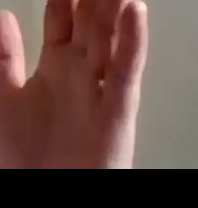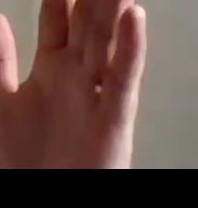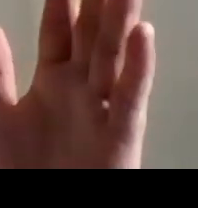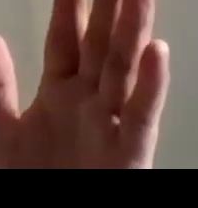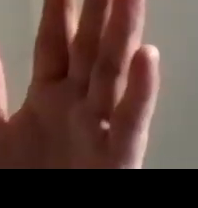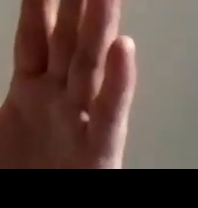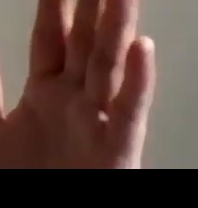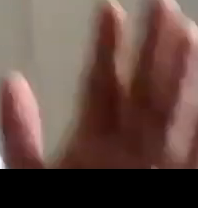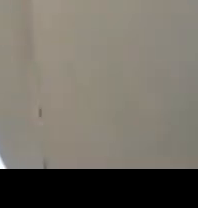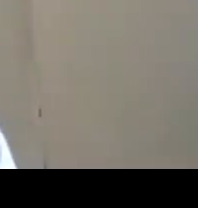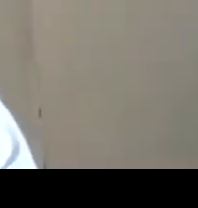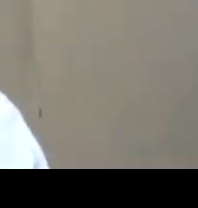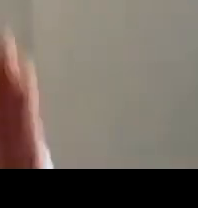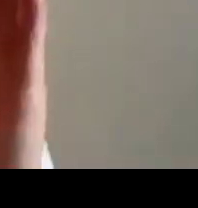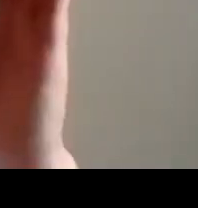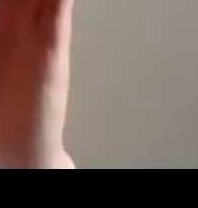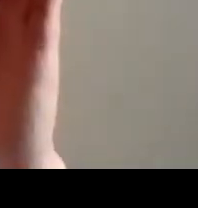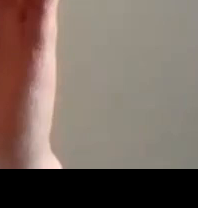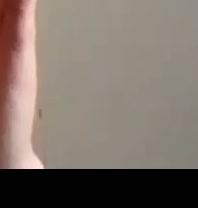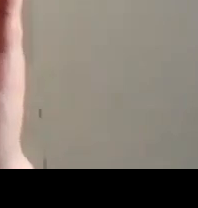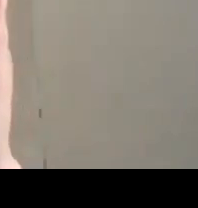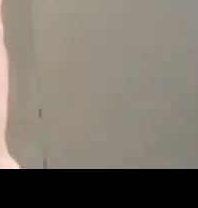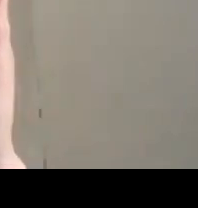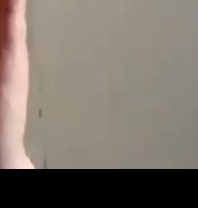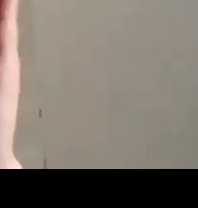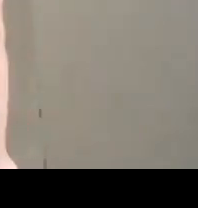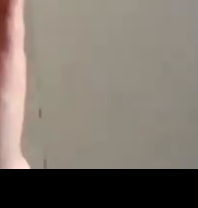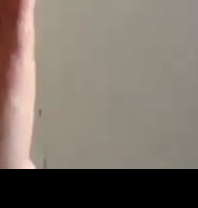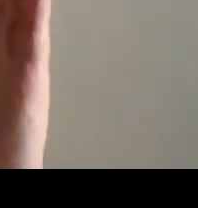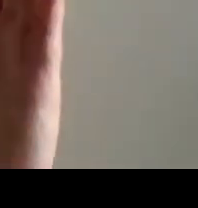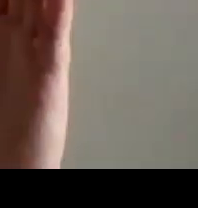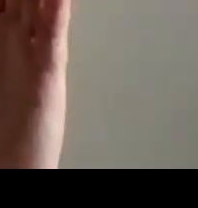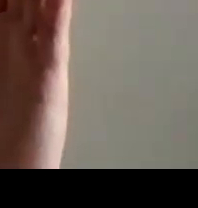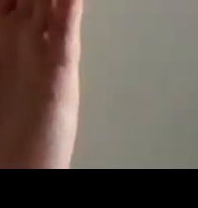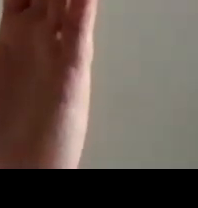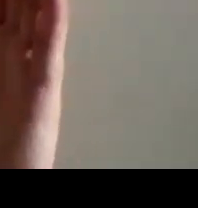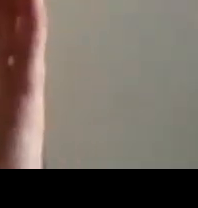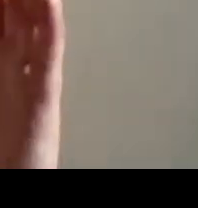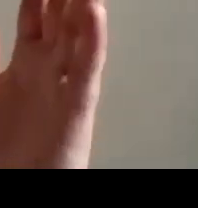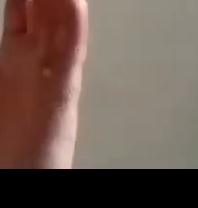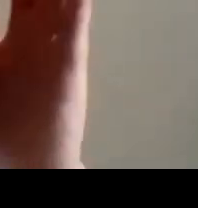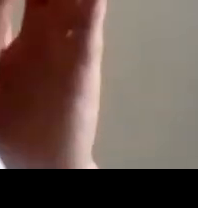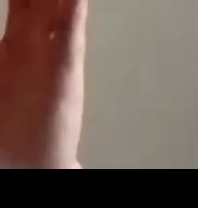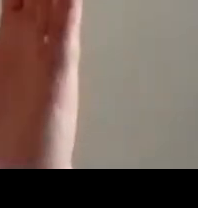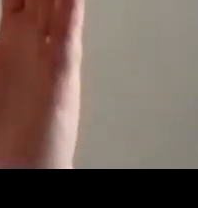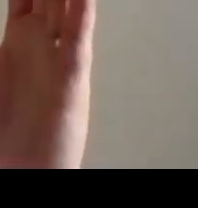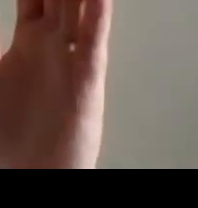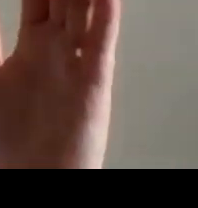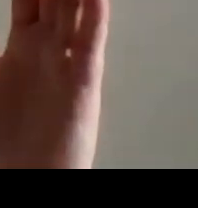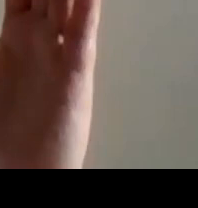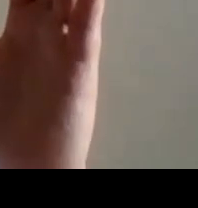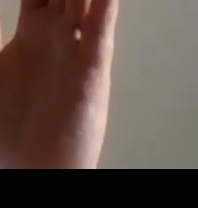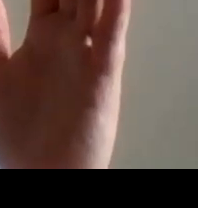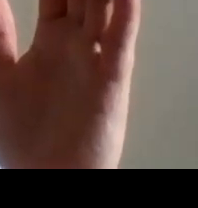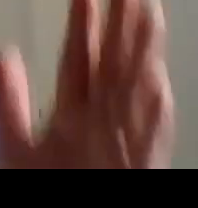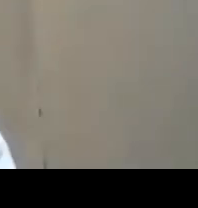Do you like to learn English? Anh đi. Do you like to learn English? Rồi bị cục đá ngăn rồi. Do you like to learn